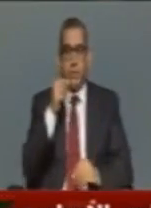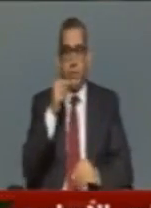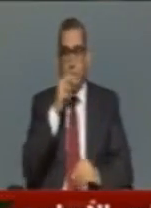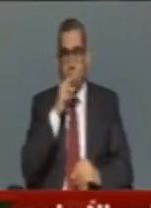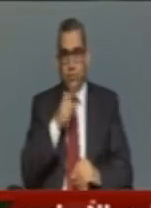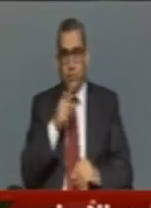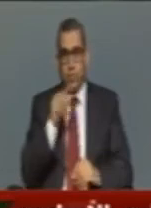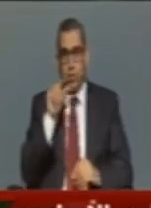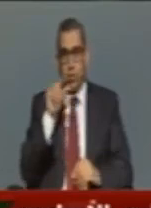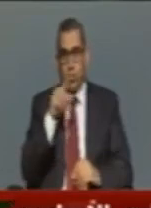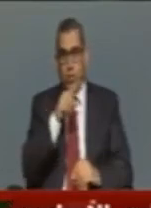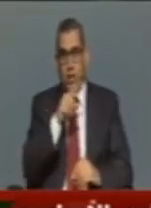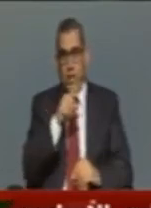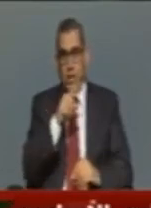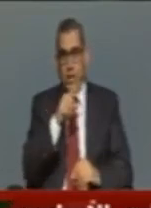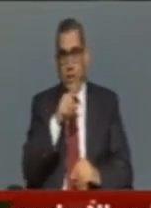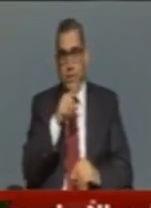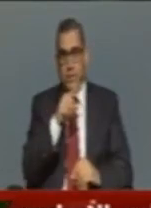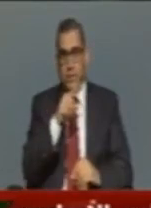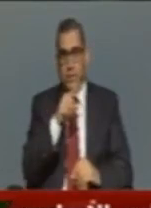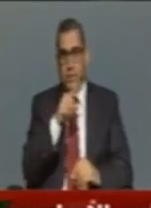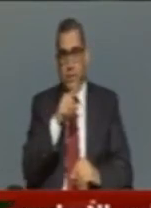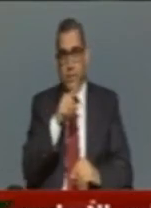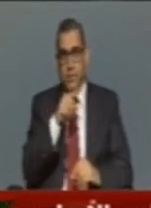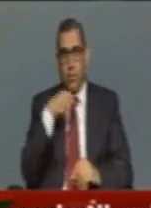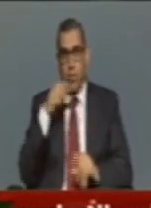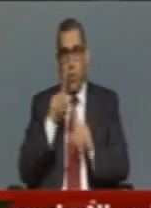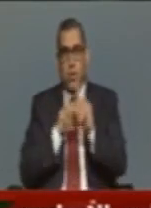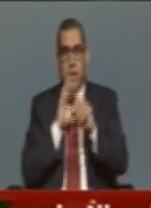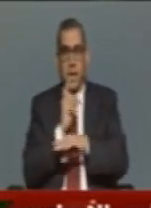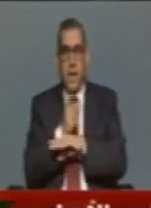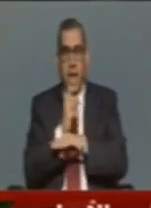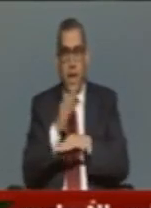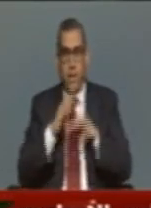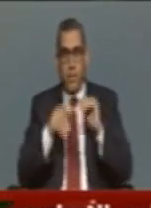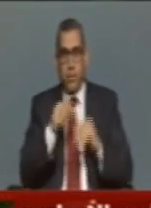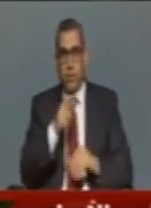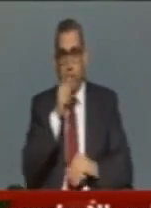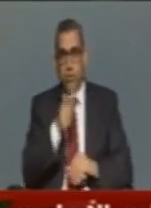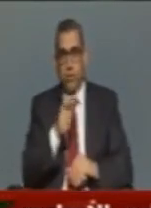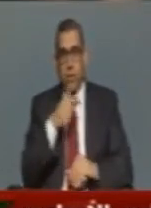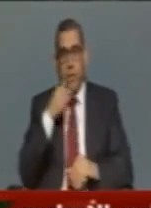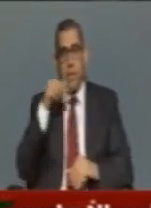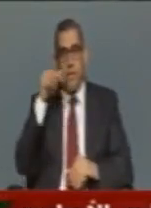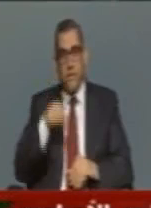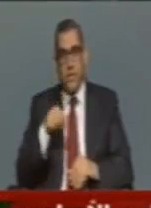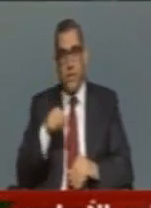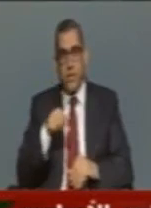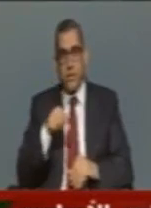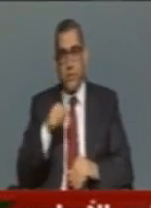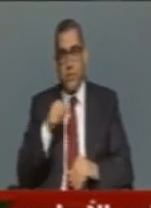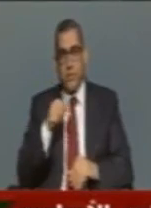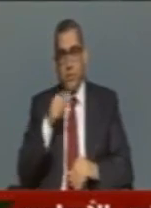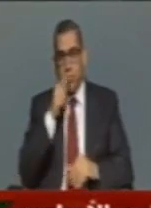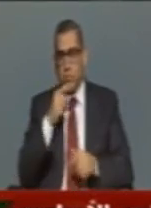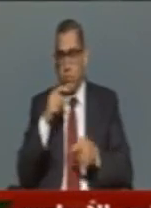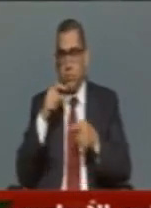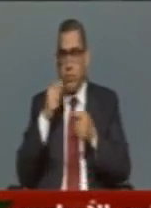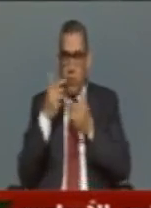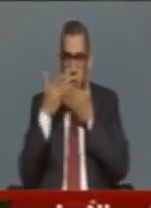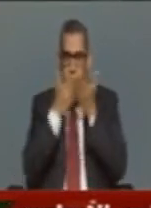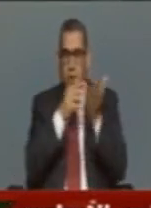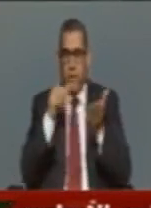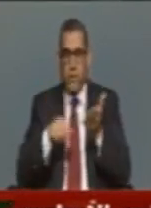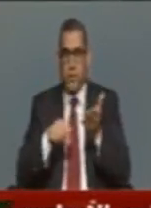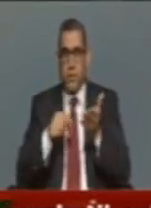الدكتور وزير التعليم، يعني بيقول إن في إنفاق، وبيقول إن في تطوير